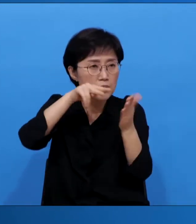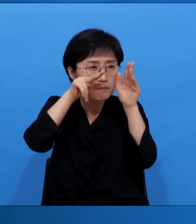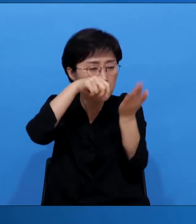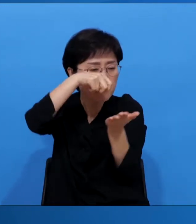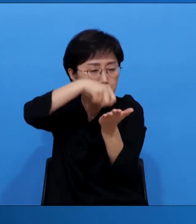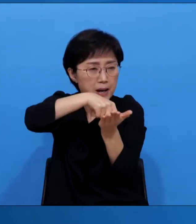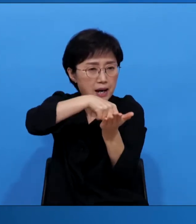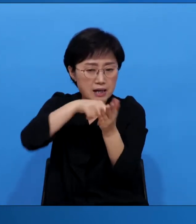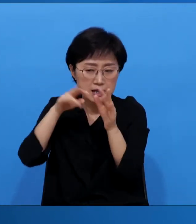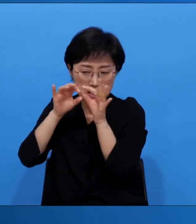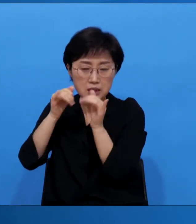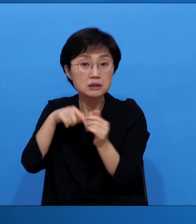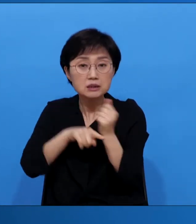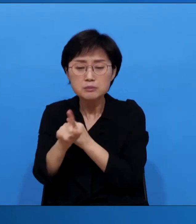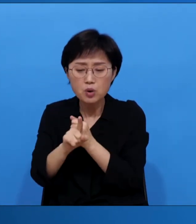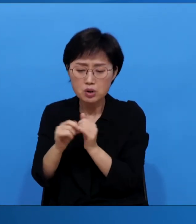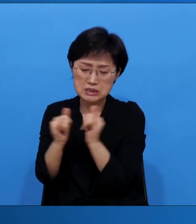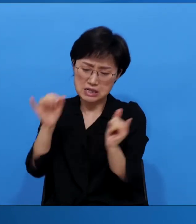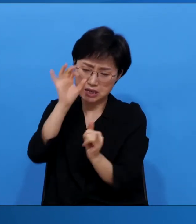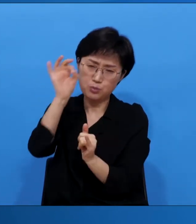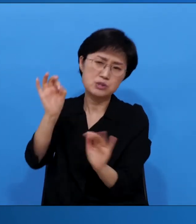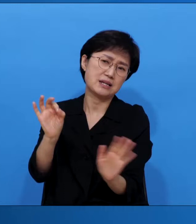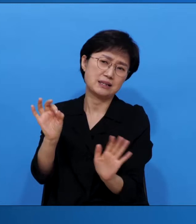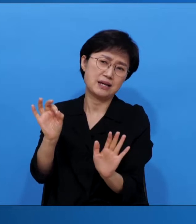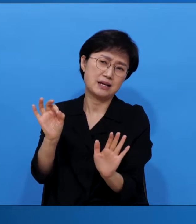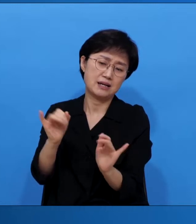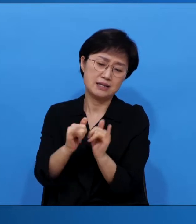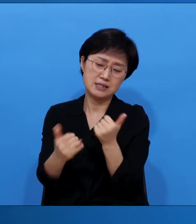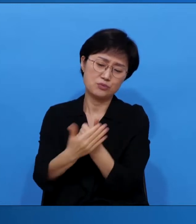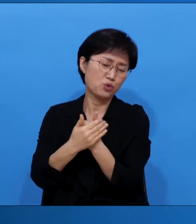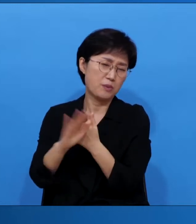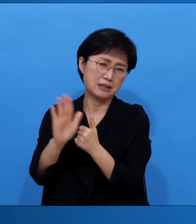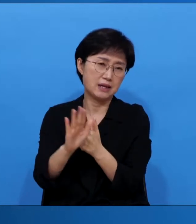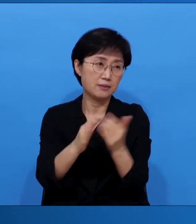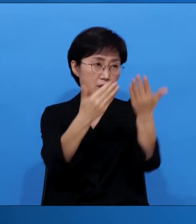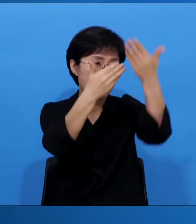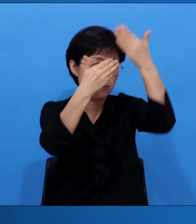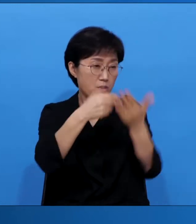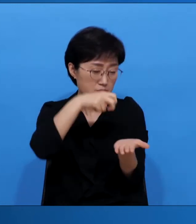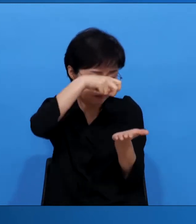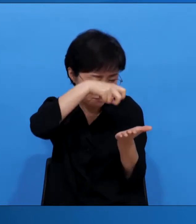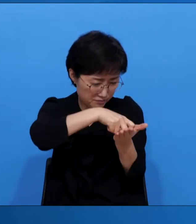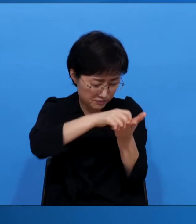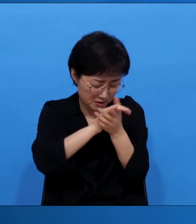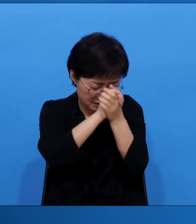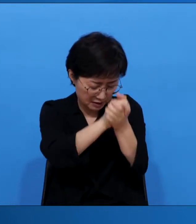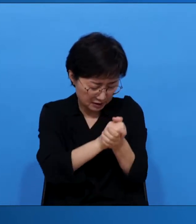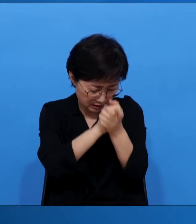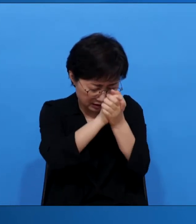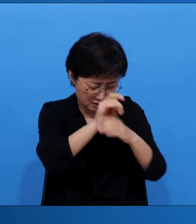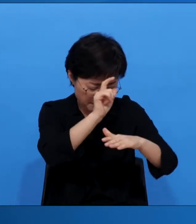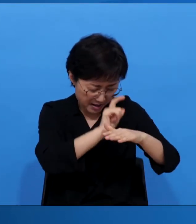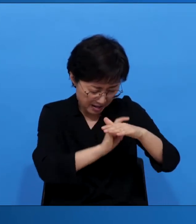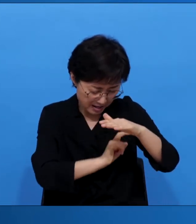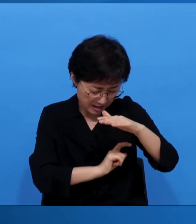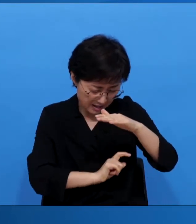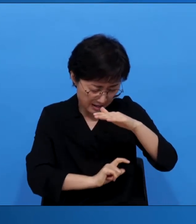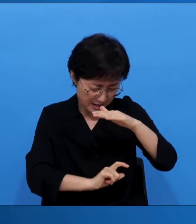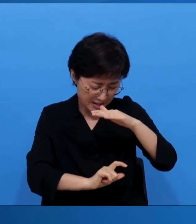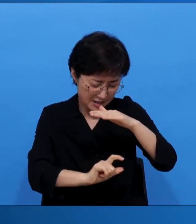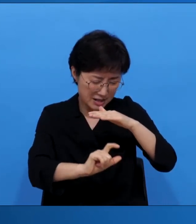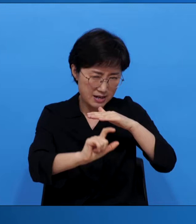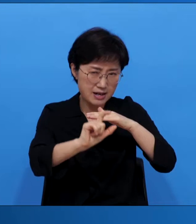향하여 He didn't look to people, he faced the wall. 밤새도록 기도한 겁니다. And he prayed all night long.